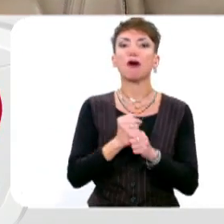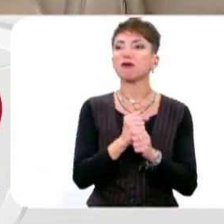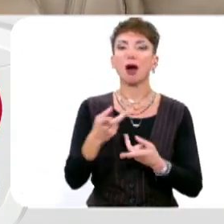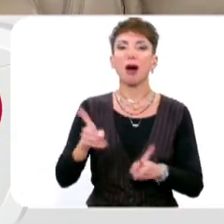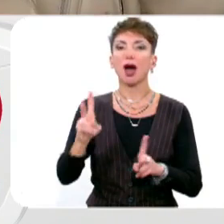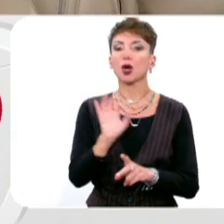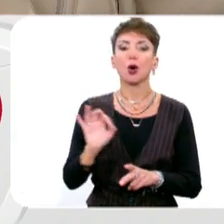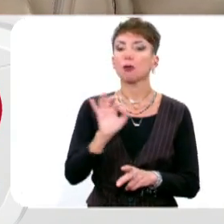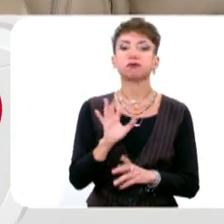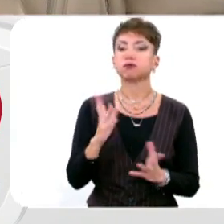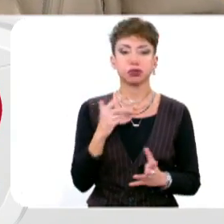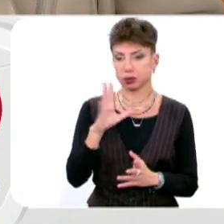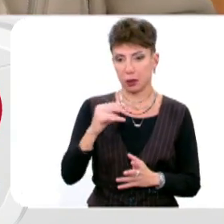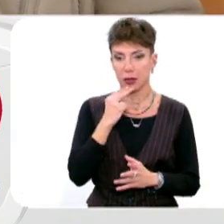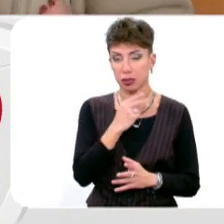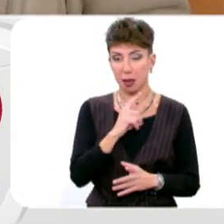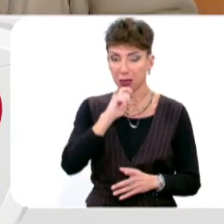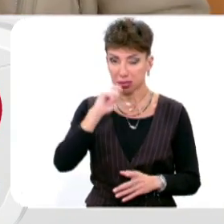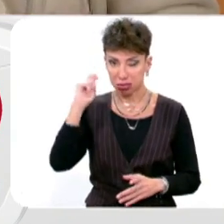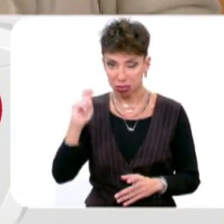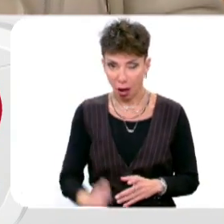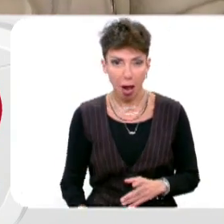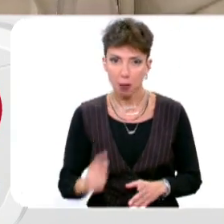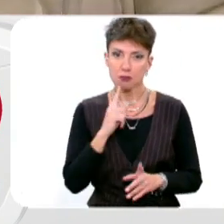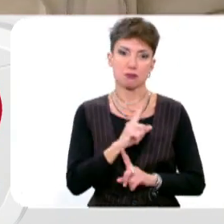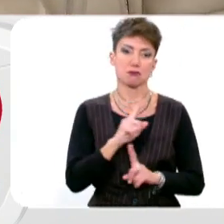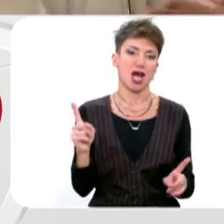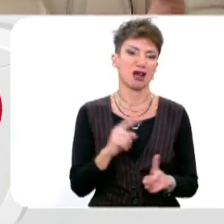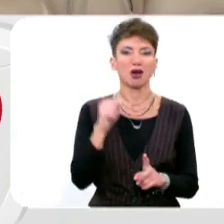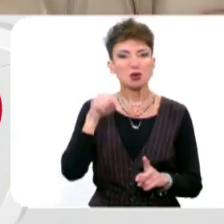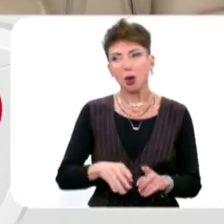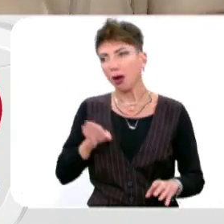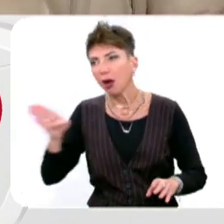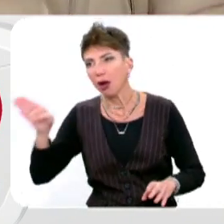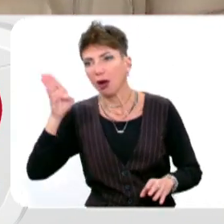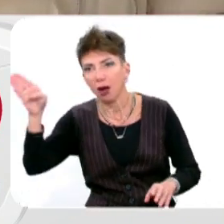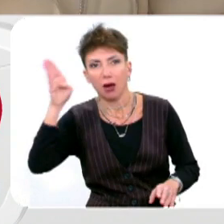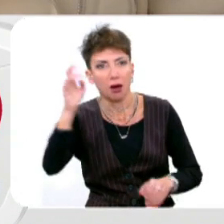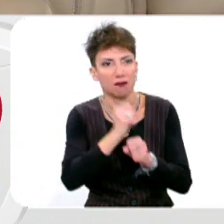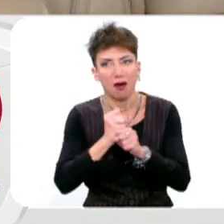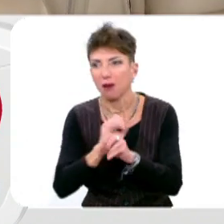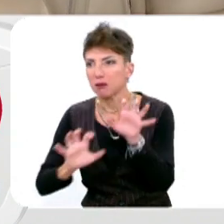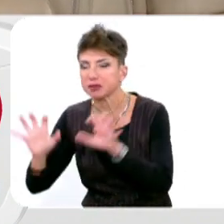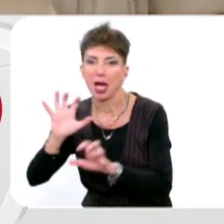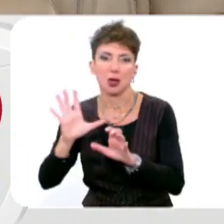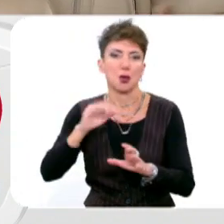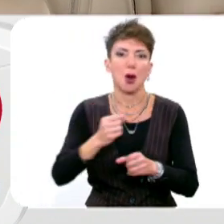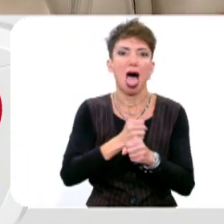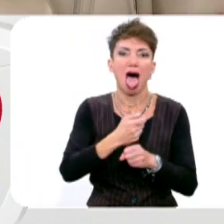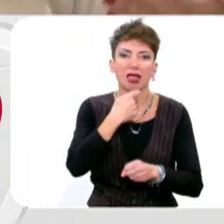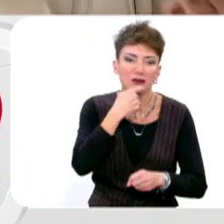τους απαλλάξουν από μεγάλη ταλαιπωρία που υφίστανται σήμερα γυρνώντας από το ένα φαρμακείο στο άλλο για να βρουν, για παράδειγμα, αντιβιώσεις,